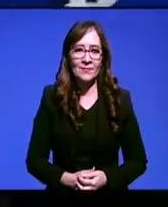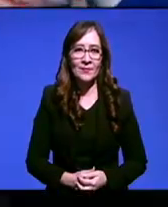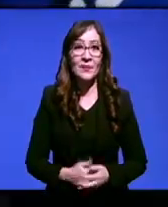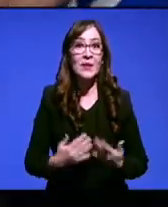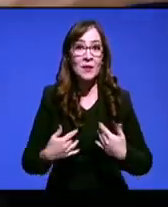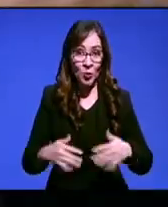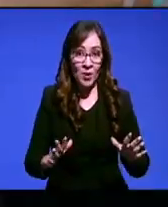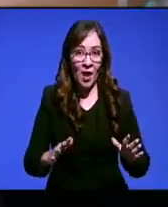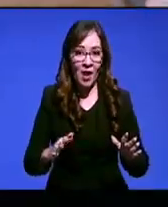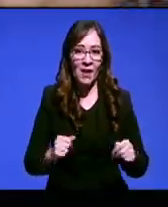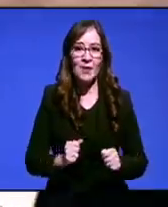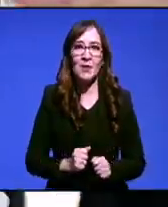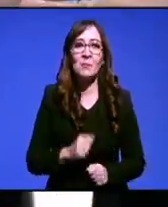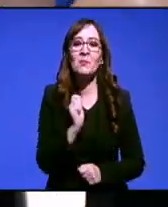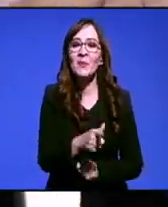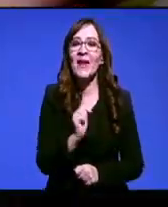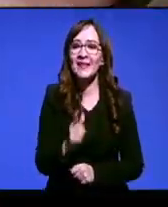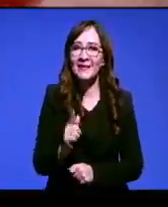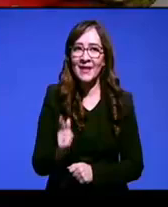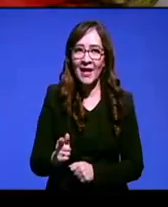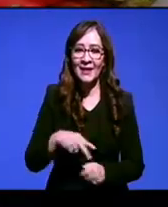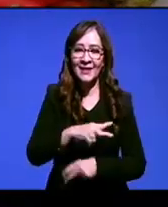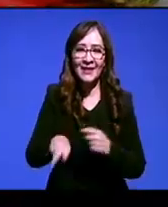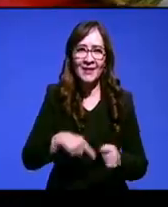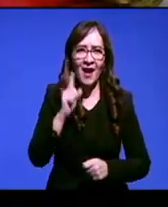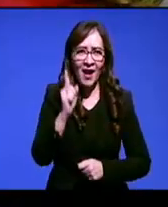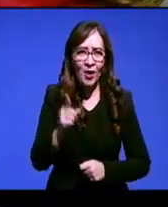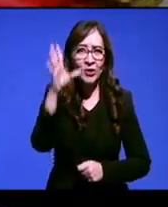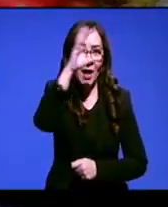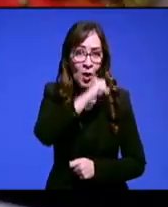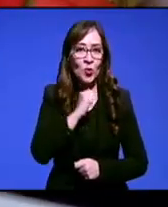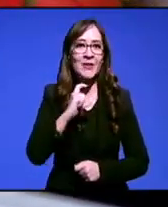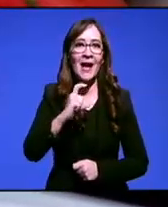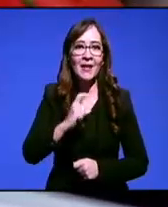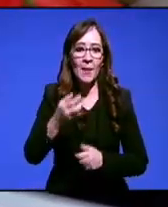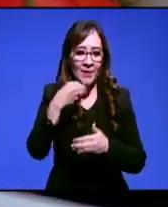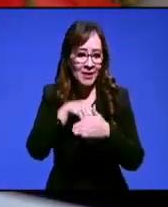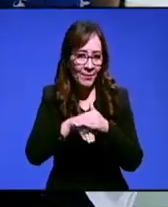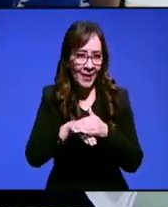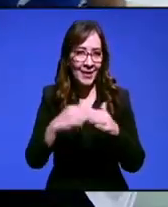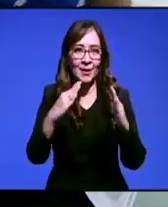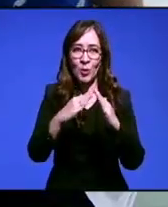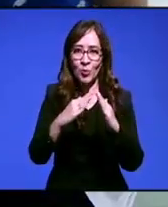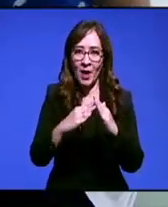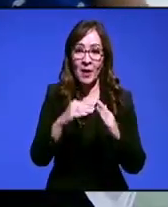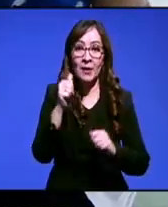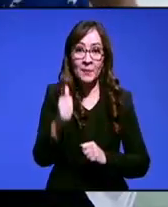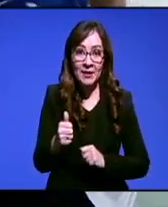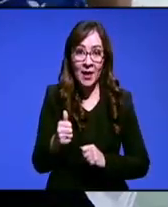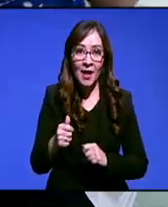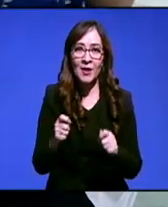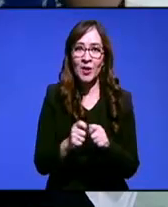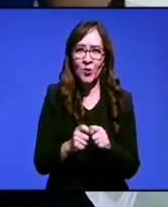Setelah cermat berbelanja, kita harus punya trik jitu juga untuk penyimpanan di rumah. Jadi, bisa dipakai dalam jangka waktu lebih